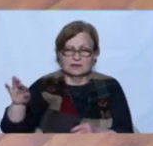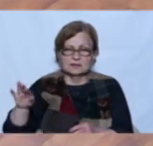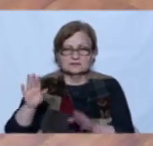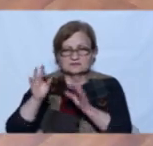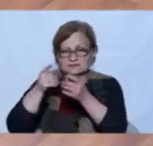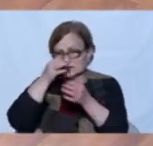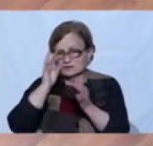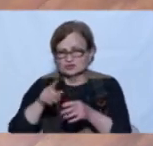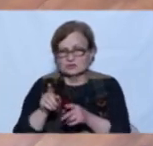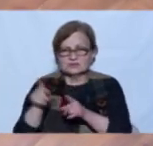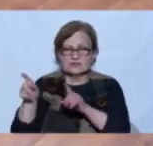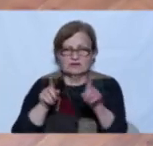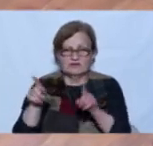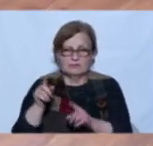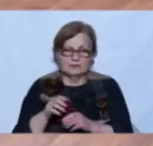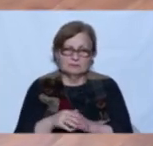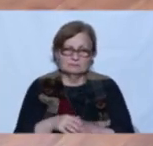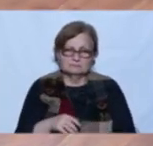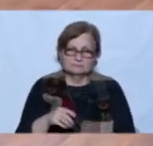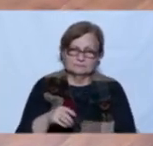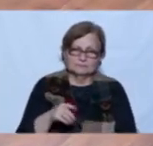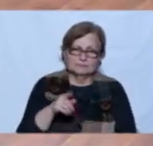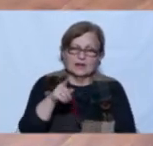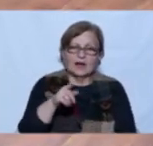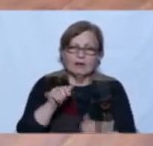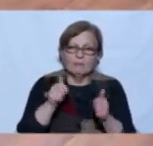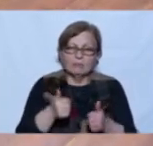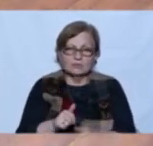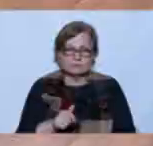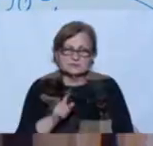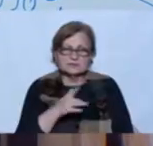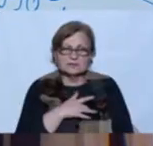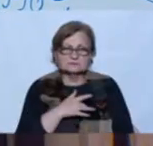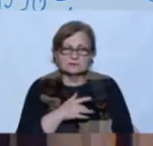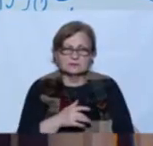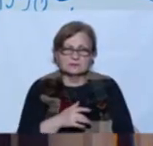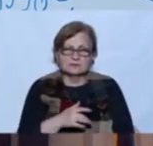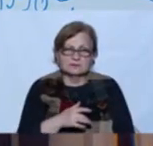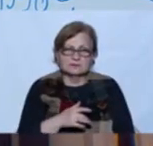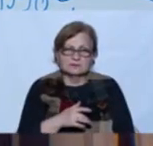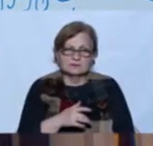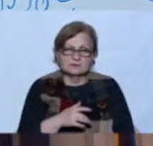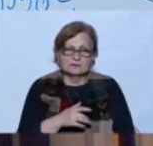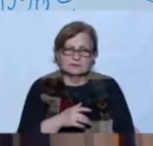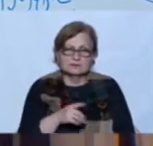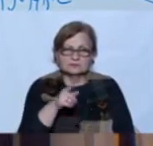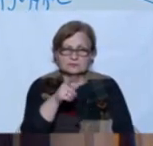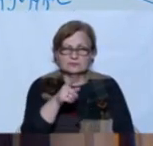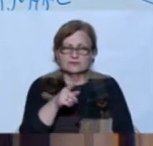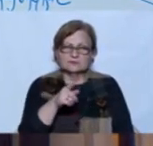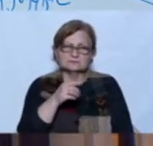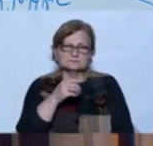რას გულისხმობ ამ ფორმით? რა თქმა უნდა, თქვენ არ ხართ